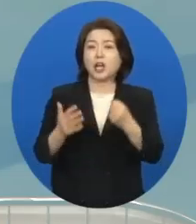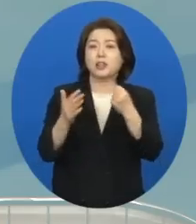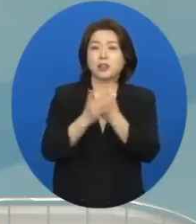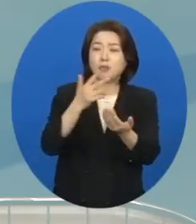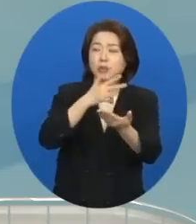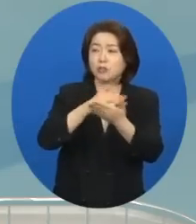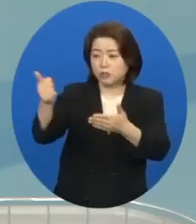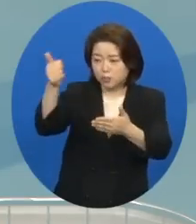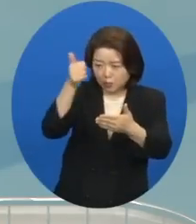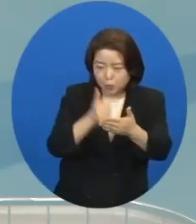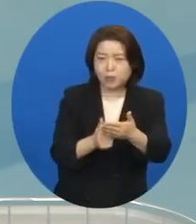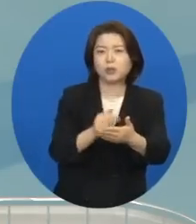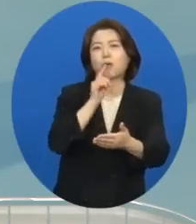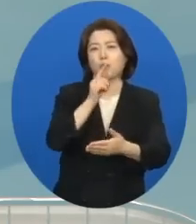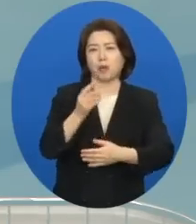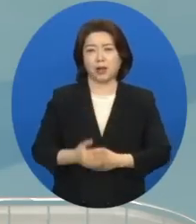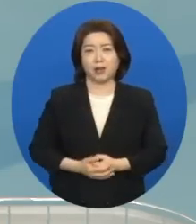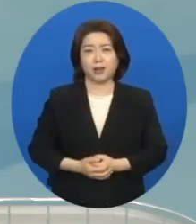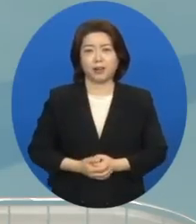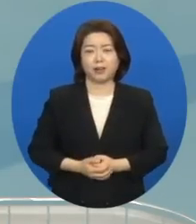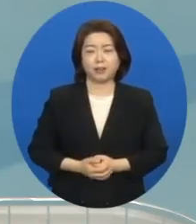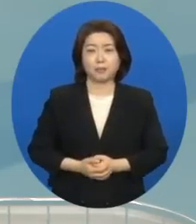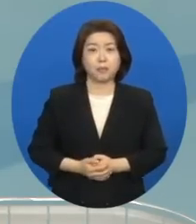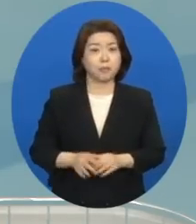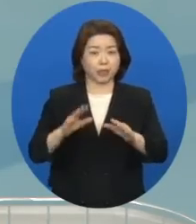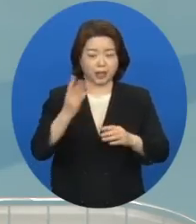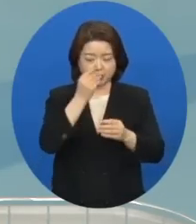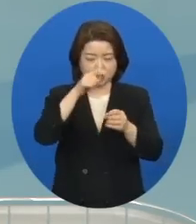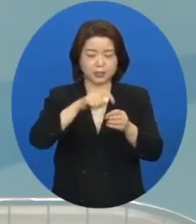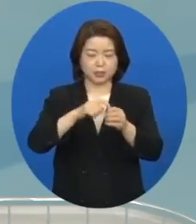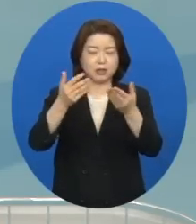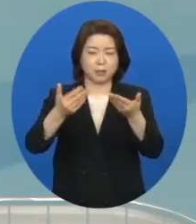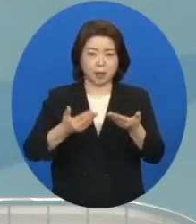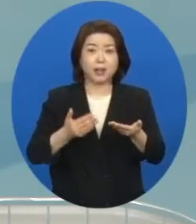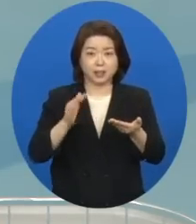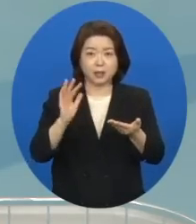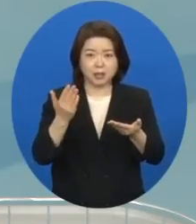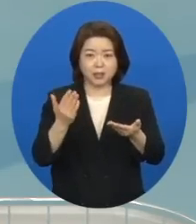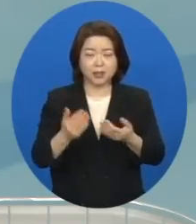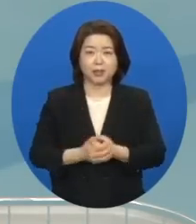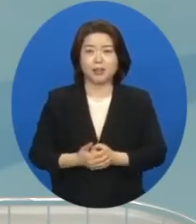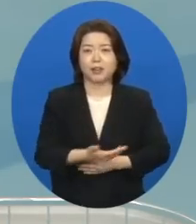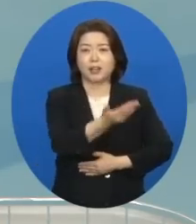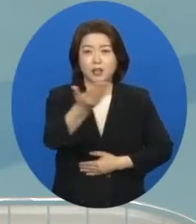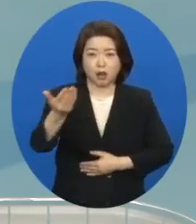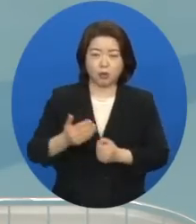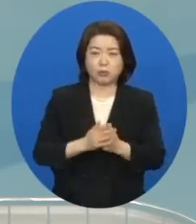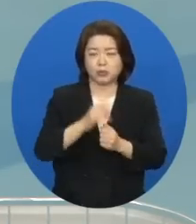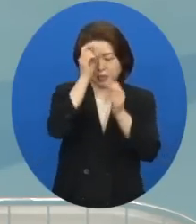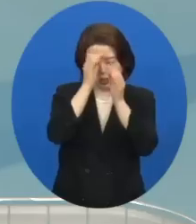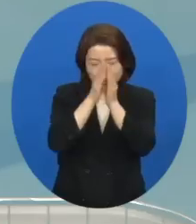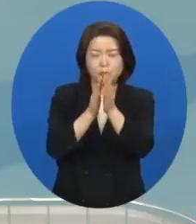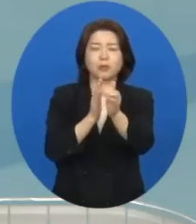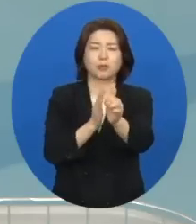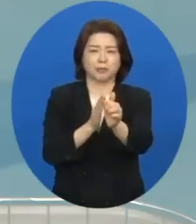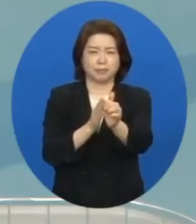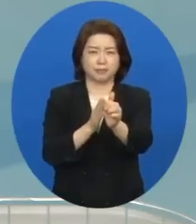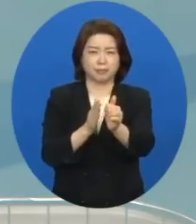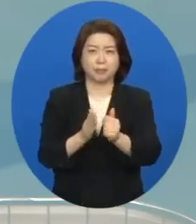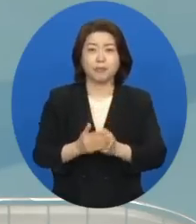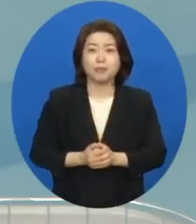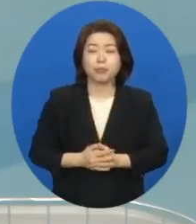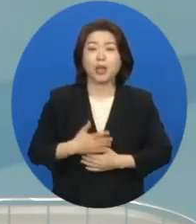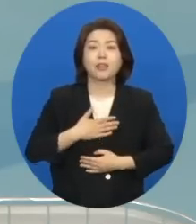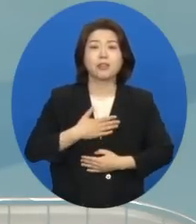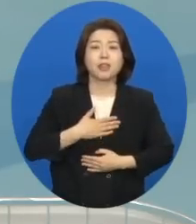주님이 오셨다고 한 거예요. 이제 성찬을 받겠습니다. 여러분, 기도합시다.